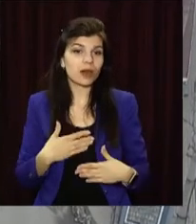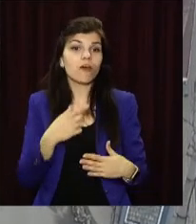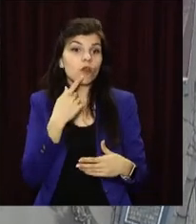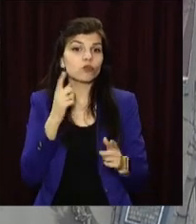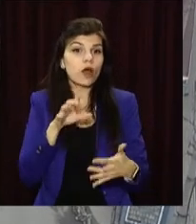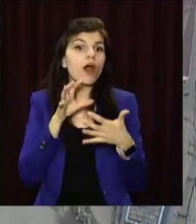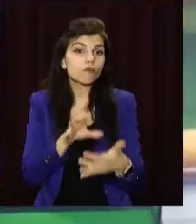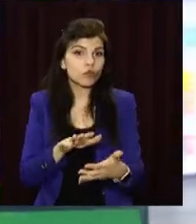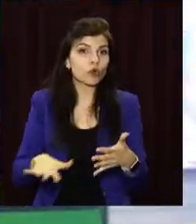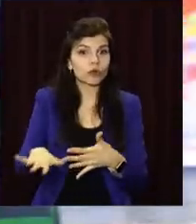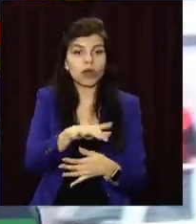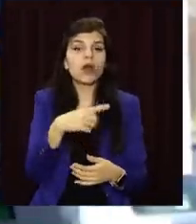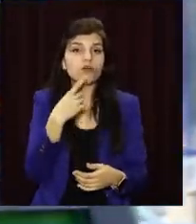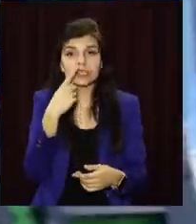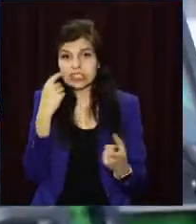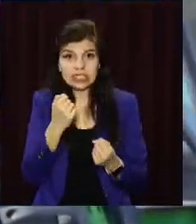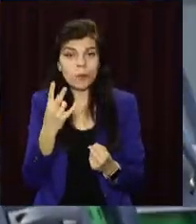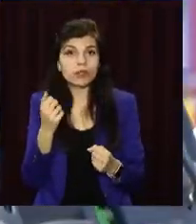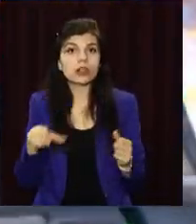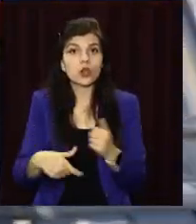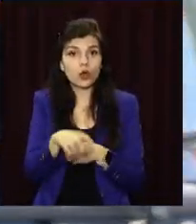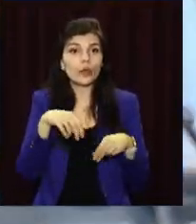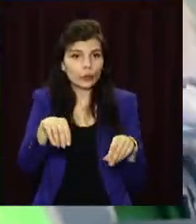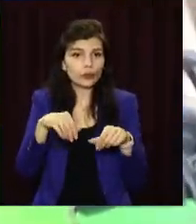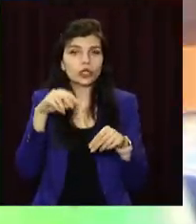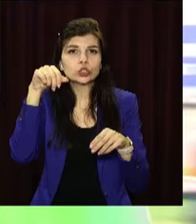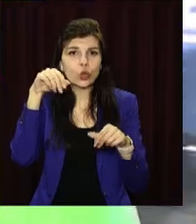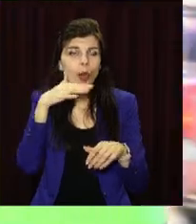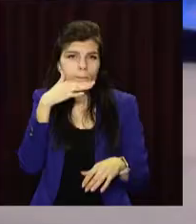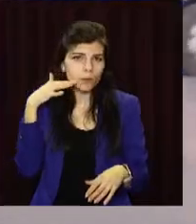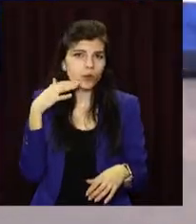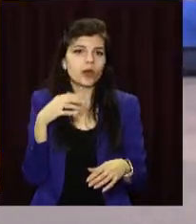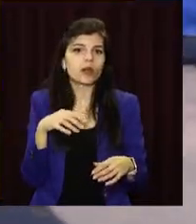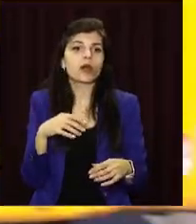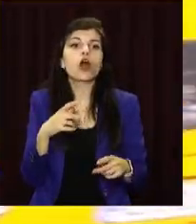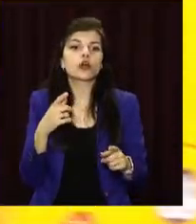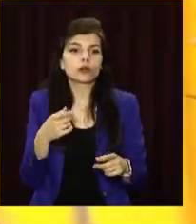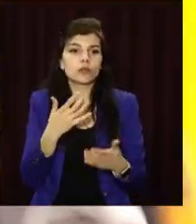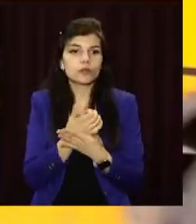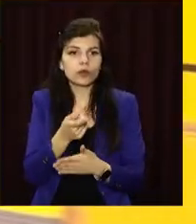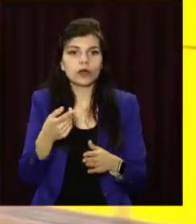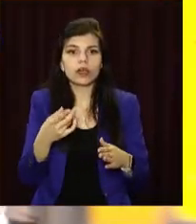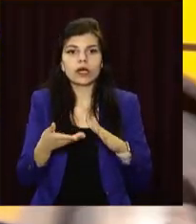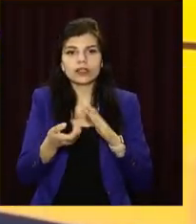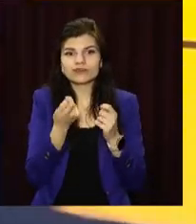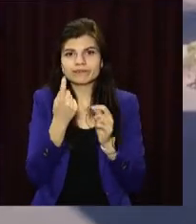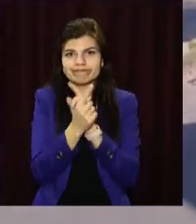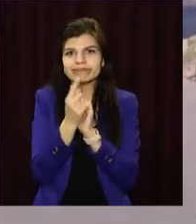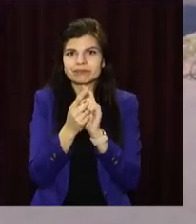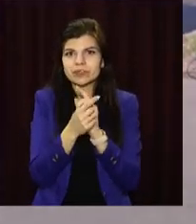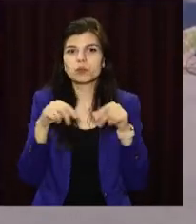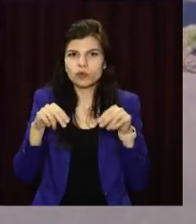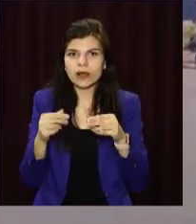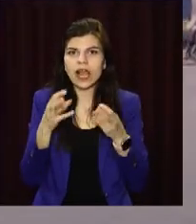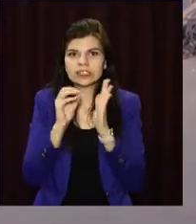комунальний автобусний парк. Фахівці кажуть, взимку на дороги висипали чимало соляно-піщаної суміші, тож довелося замінити пошкоджені деталі. Крім того,